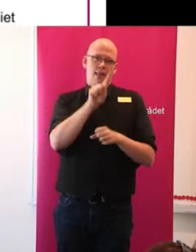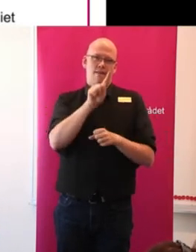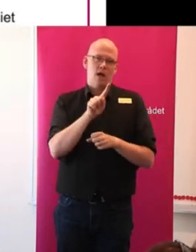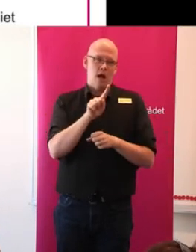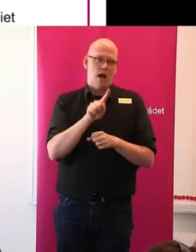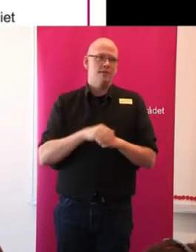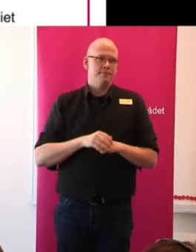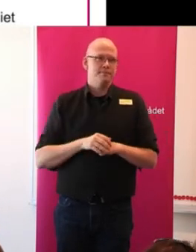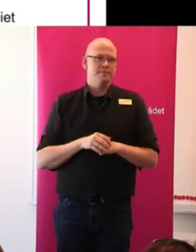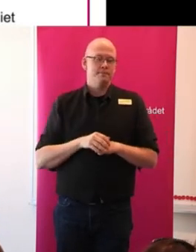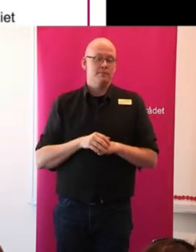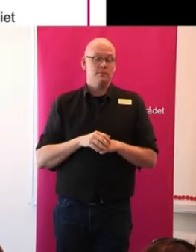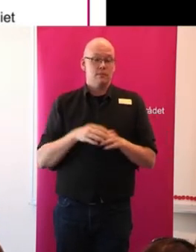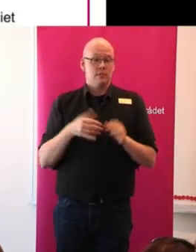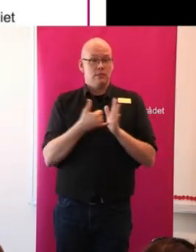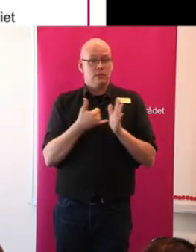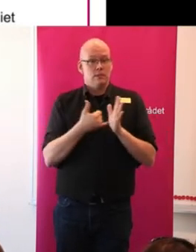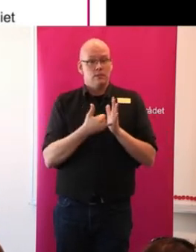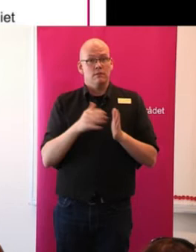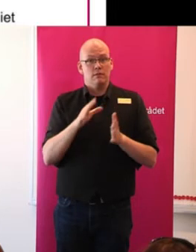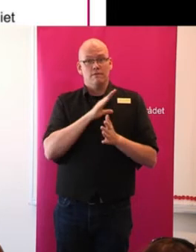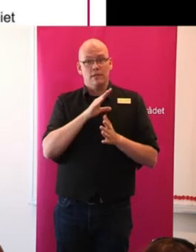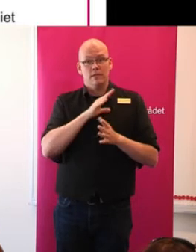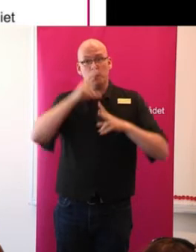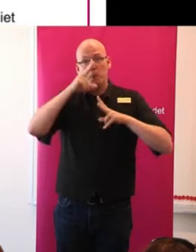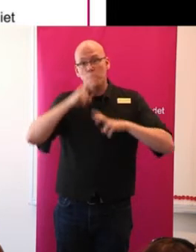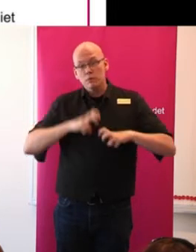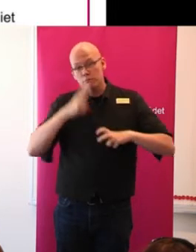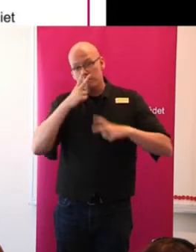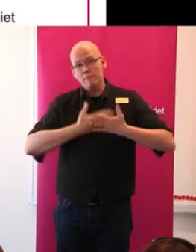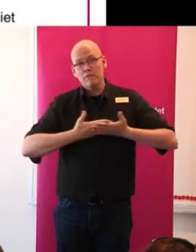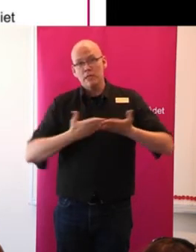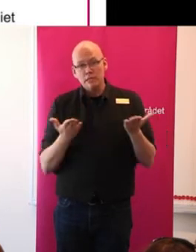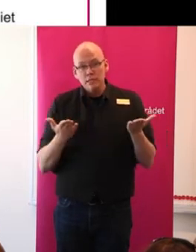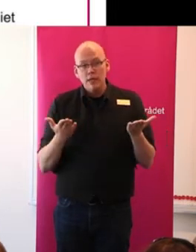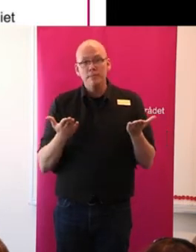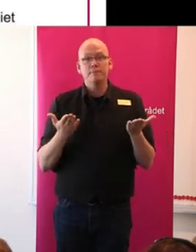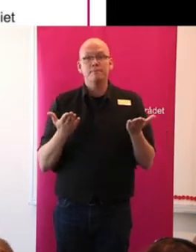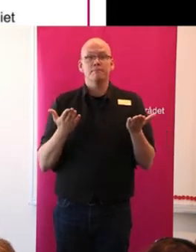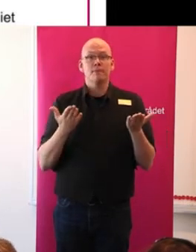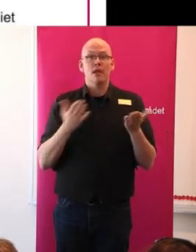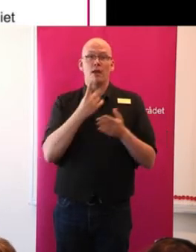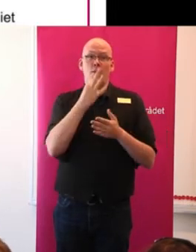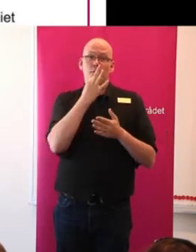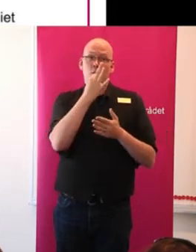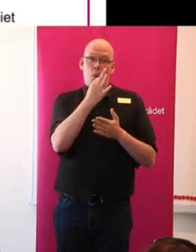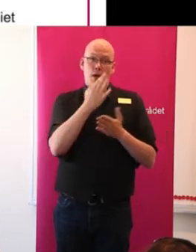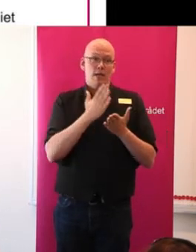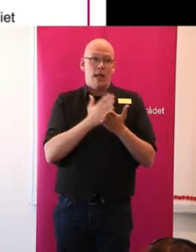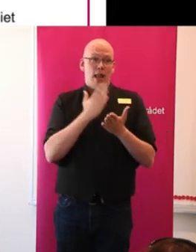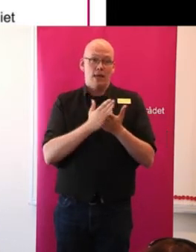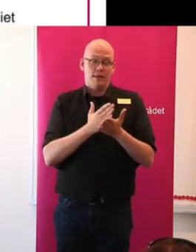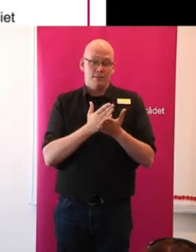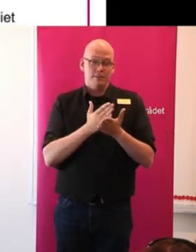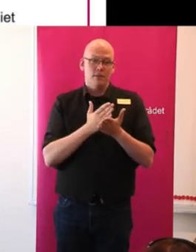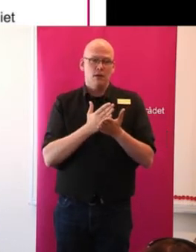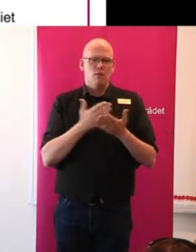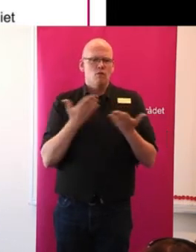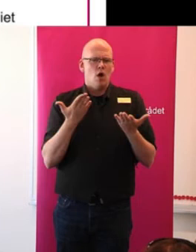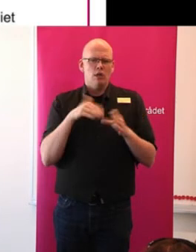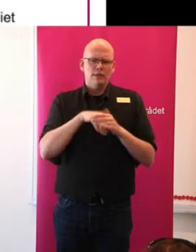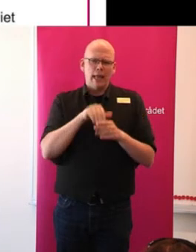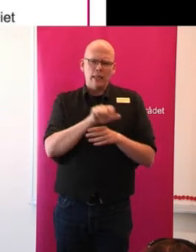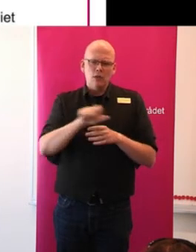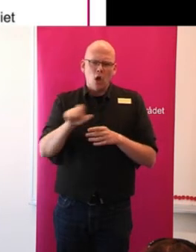Och där ingår det en deltagarundersökning och den presenteras i rapporten. Och en fråga är då vad de här